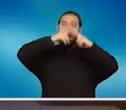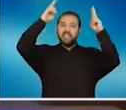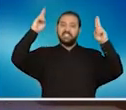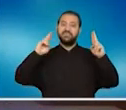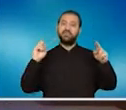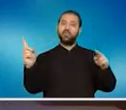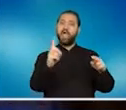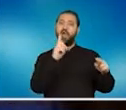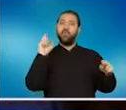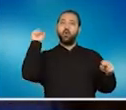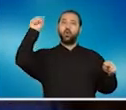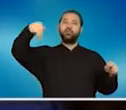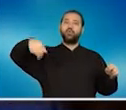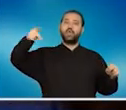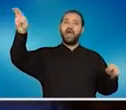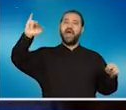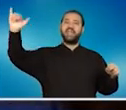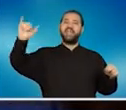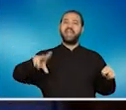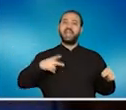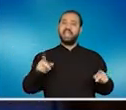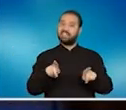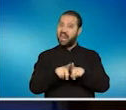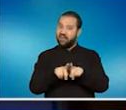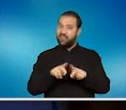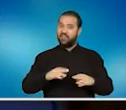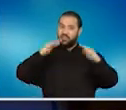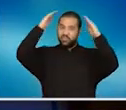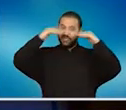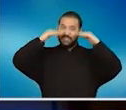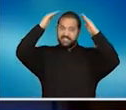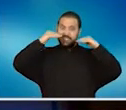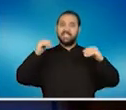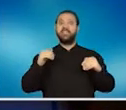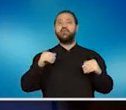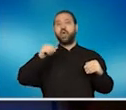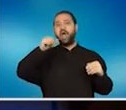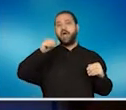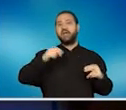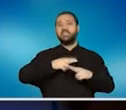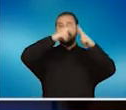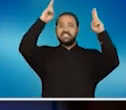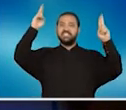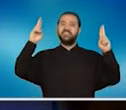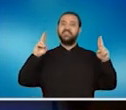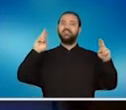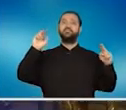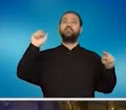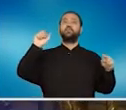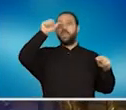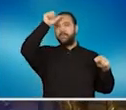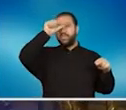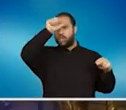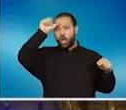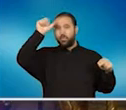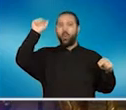Sfântul Apostol Andrei, este și ziua Sfântului Apostol Mitropolit Andrei Șaguna al Transilvaniei. Aș